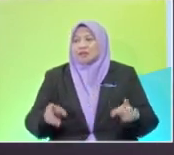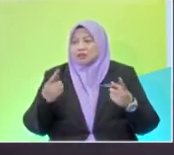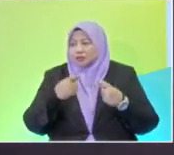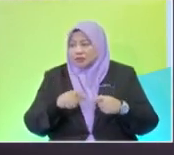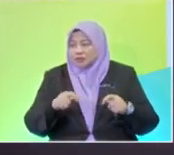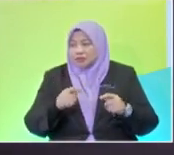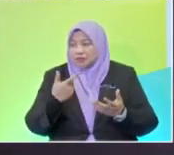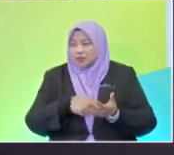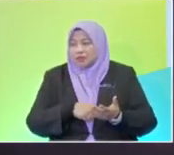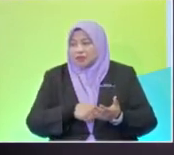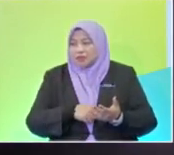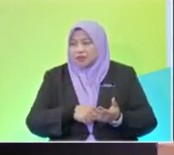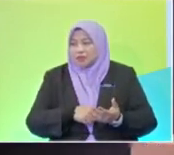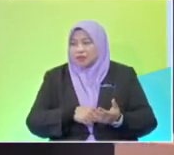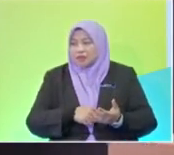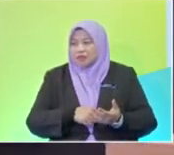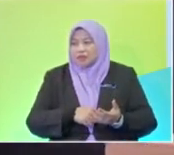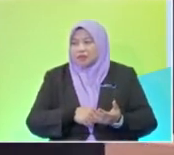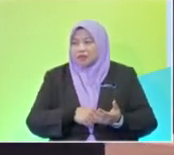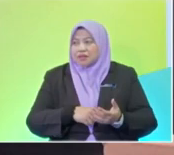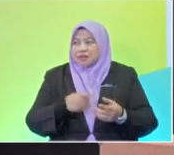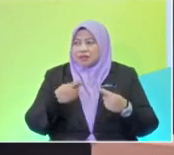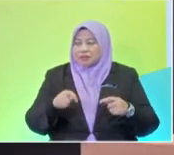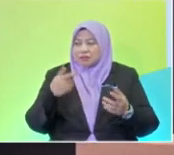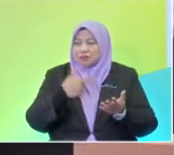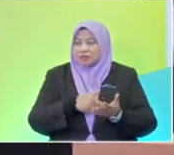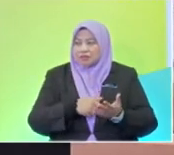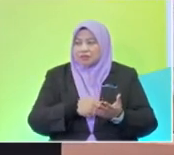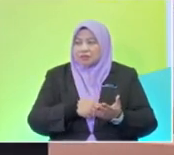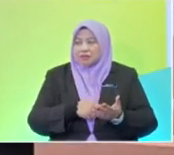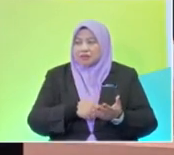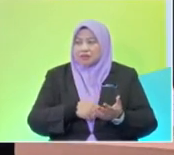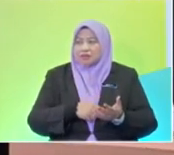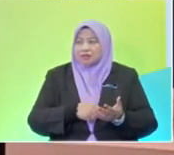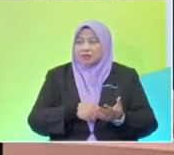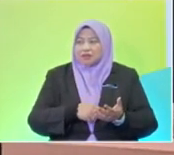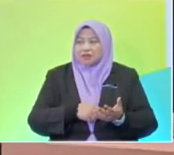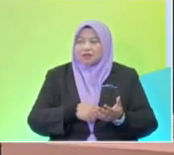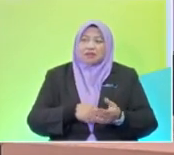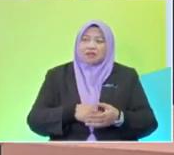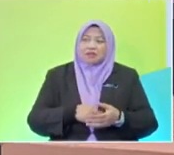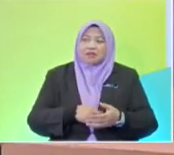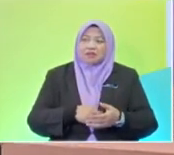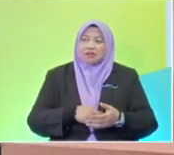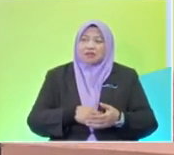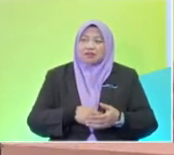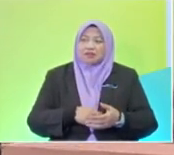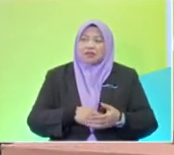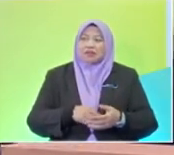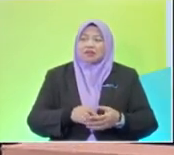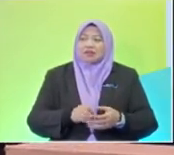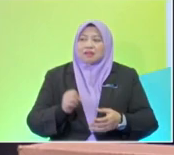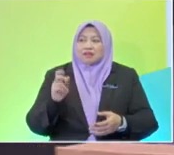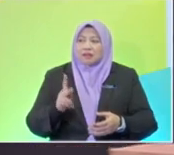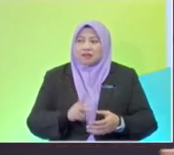eee yang boleh ditarik oleh nenek-nenek kita coba ataupun bukan ya Ini jago Oke